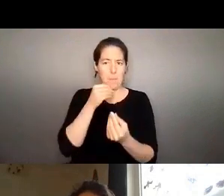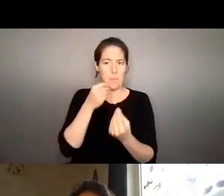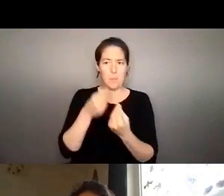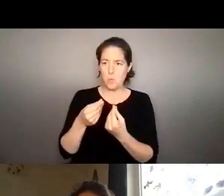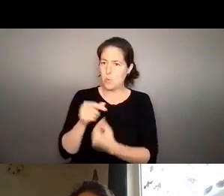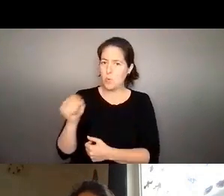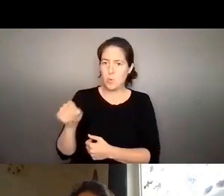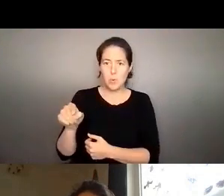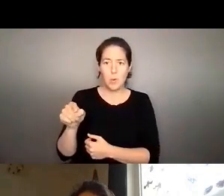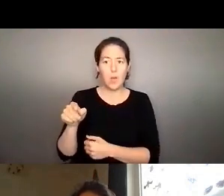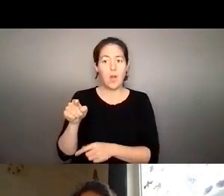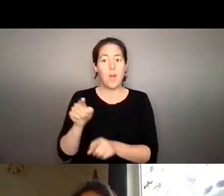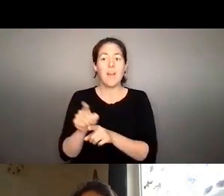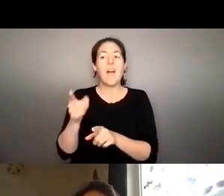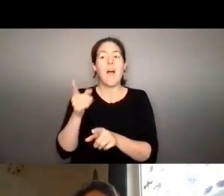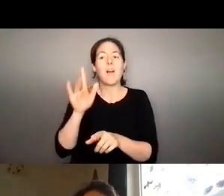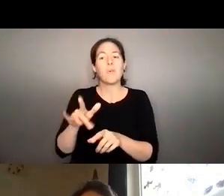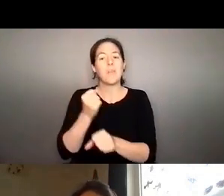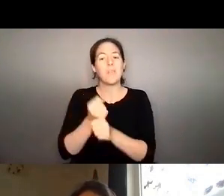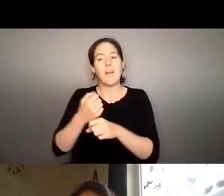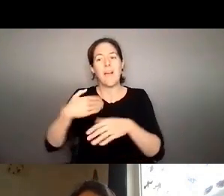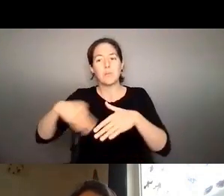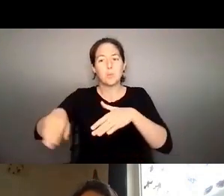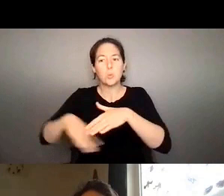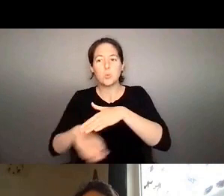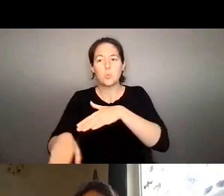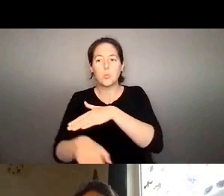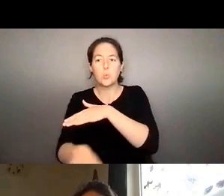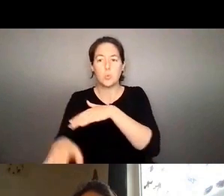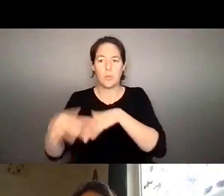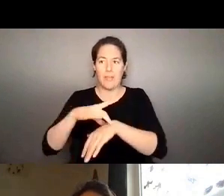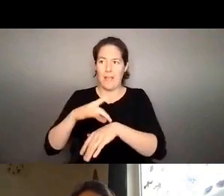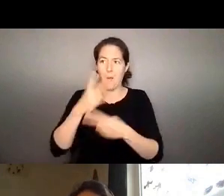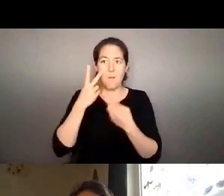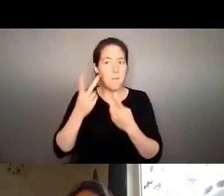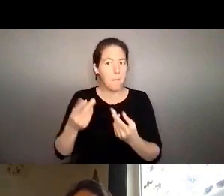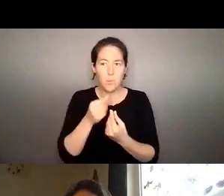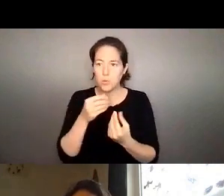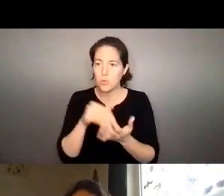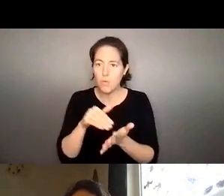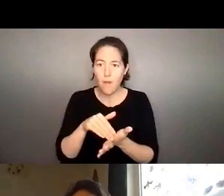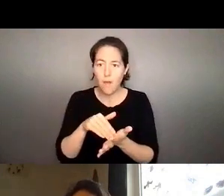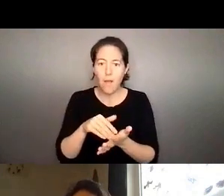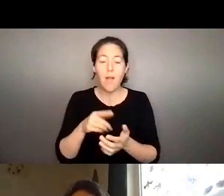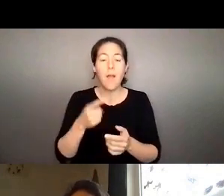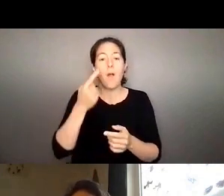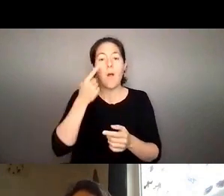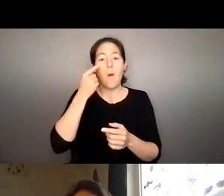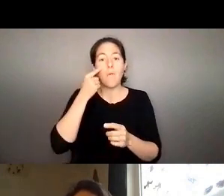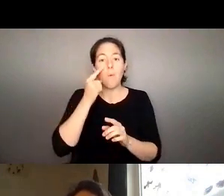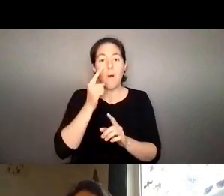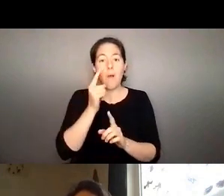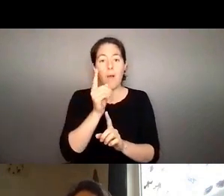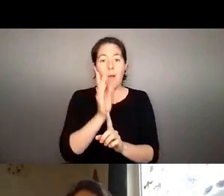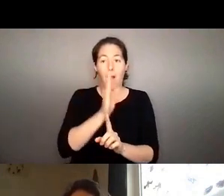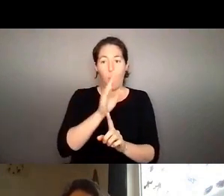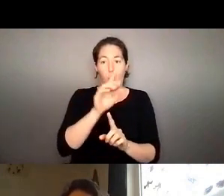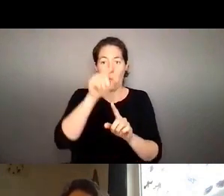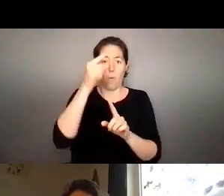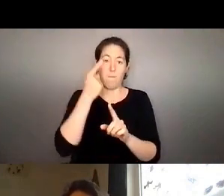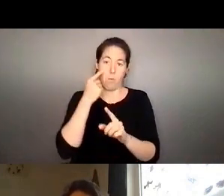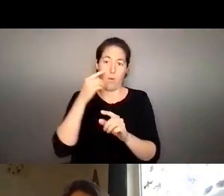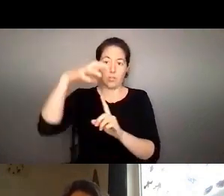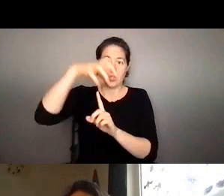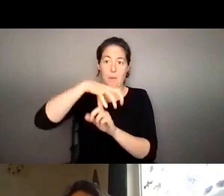qui travaille en souterrain. Hein, on ne l'observe pas souvent. C'est pour ça qu'à 12 heures, sur le graphique qu'on voit, on voit un